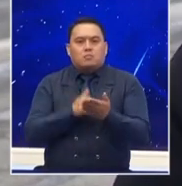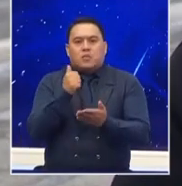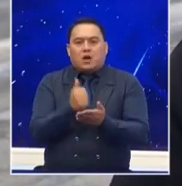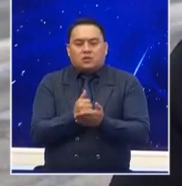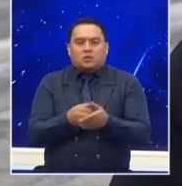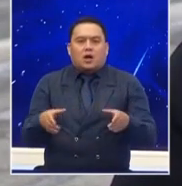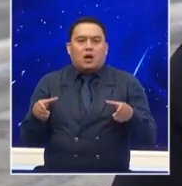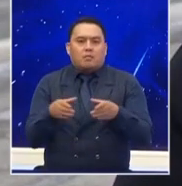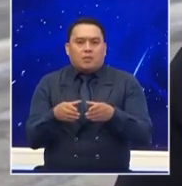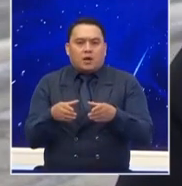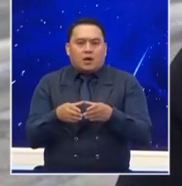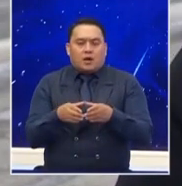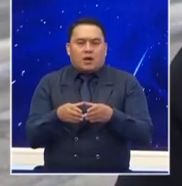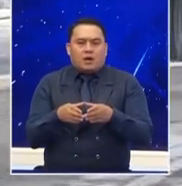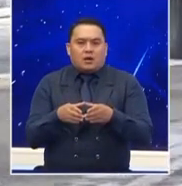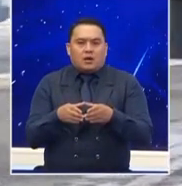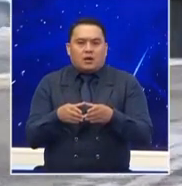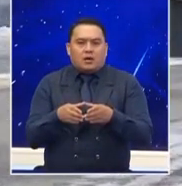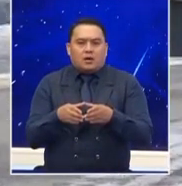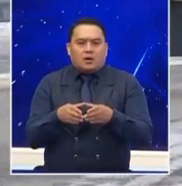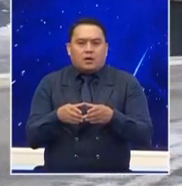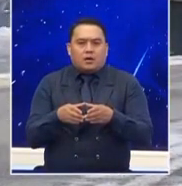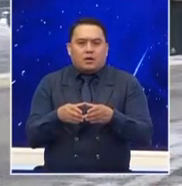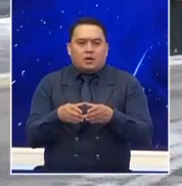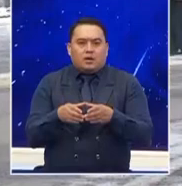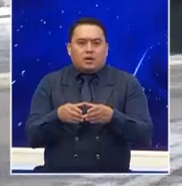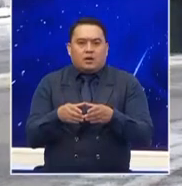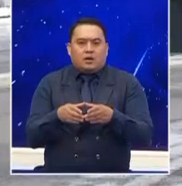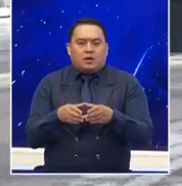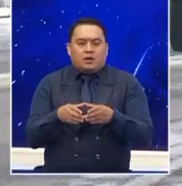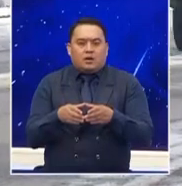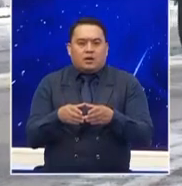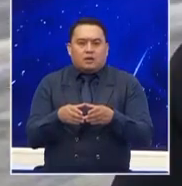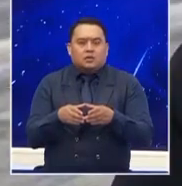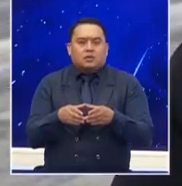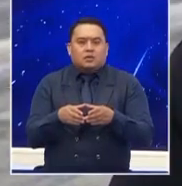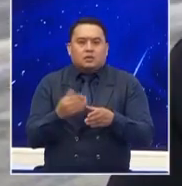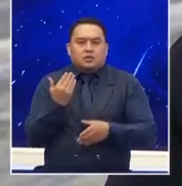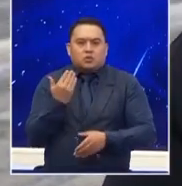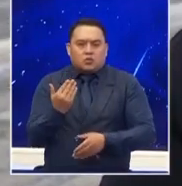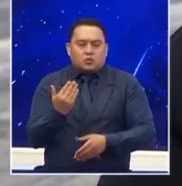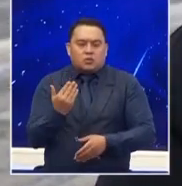мердігері береке құрылыс және кі жауапкершілік серіктестігі.